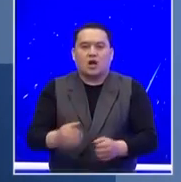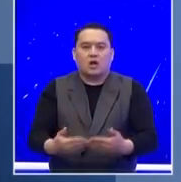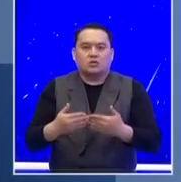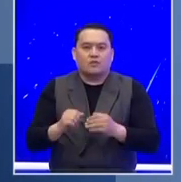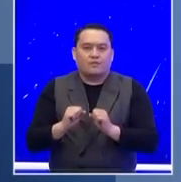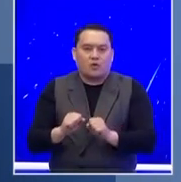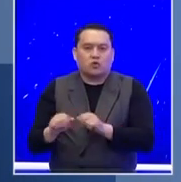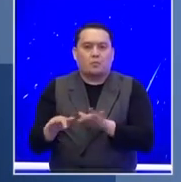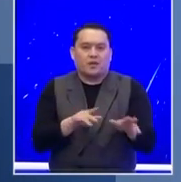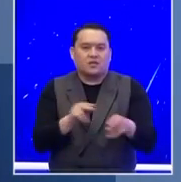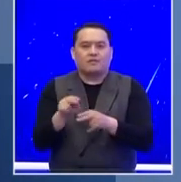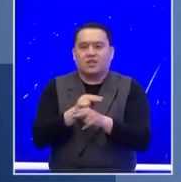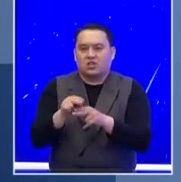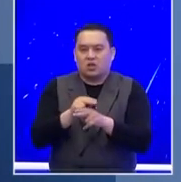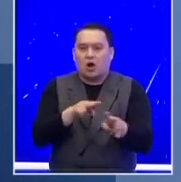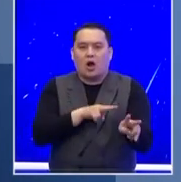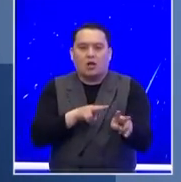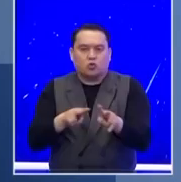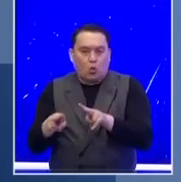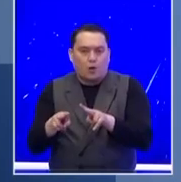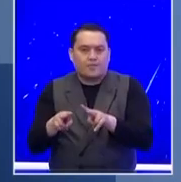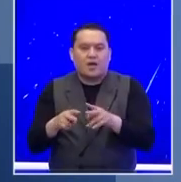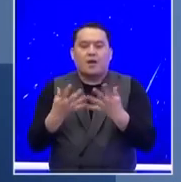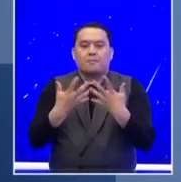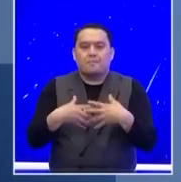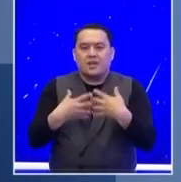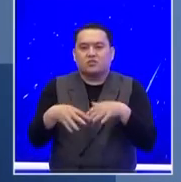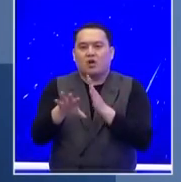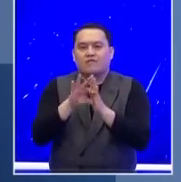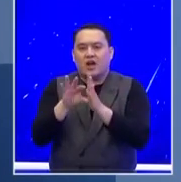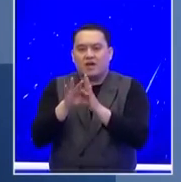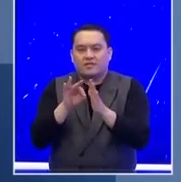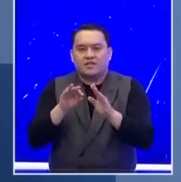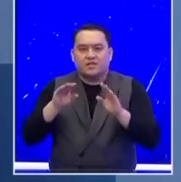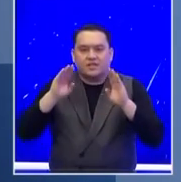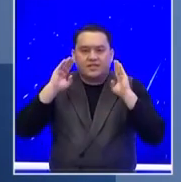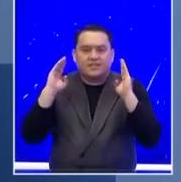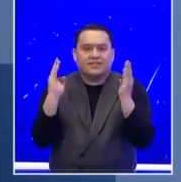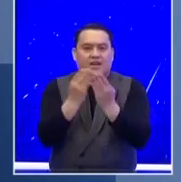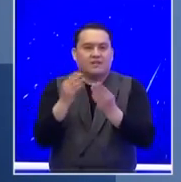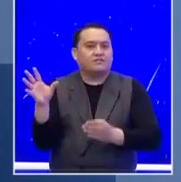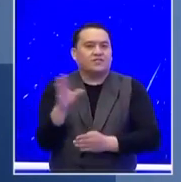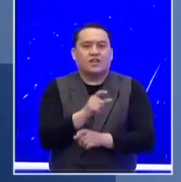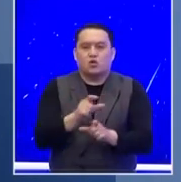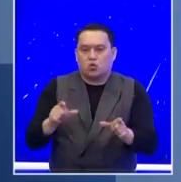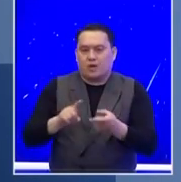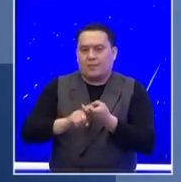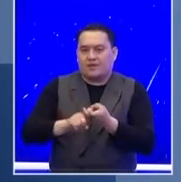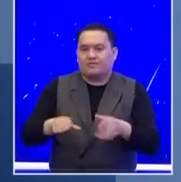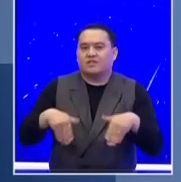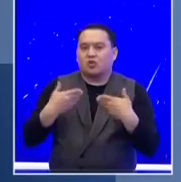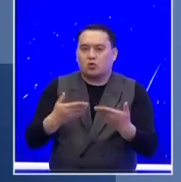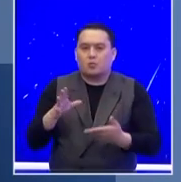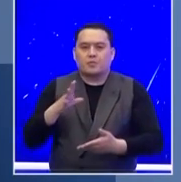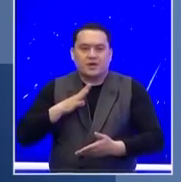китайским механизмом профилактики и контроля вируса, механизмами выявления и изолирования близких контактов, предоставление рекомендаций